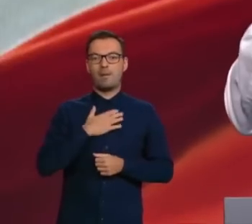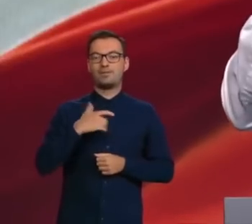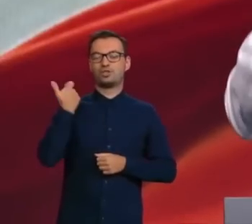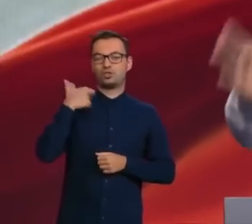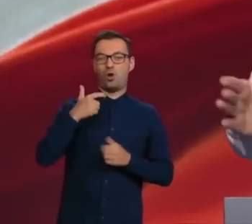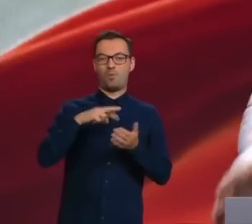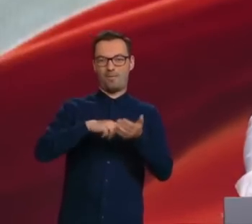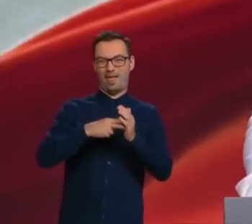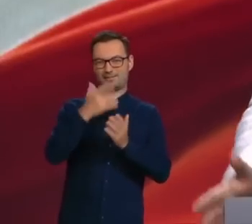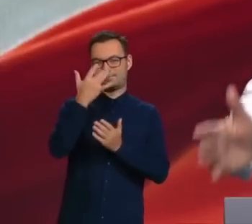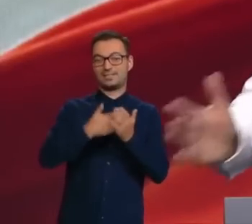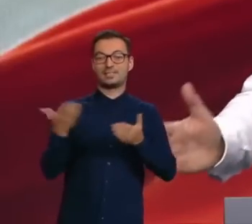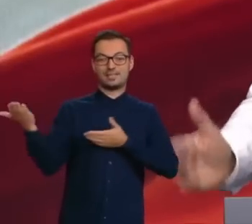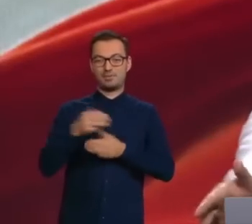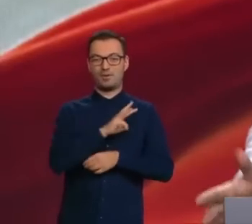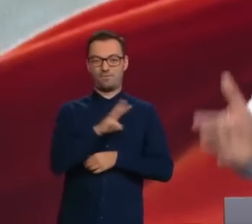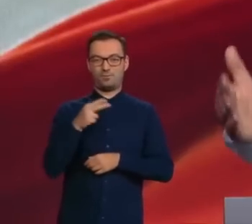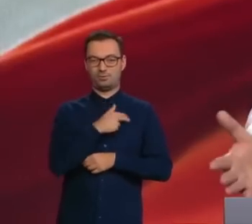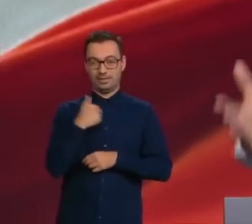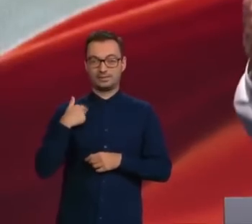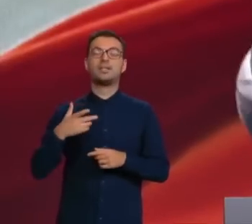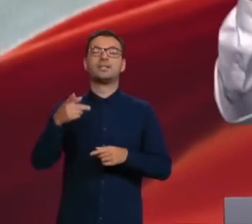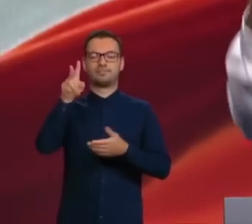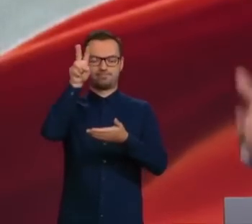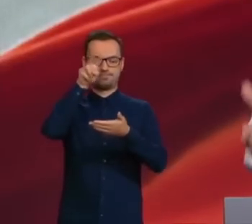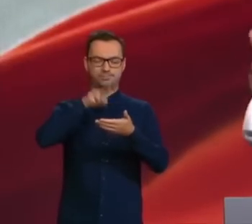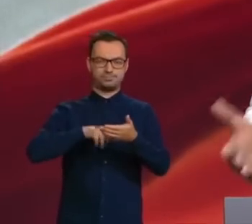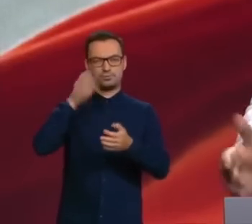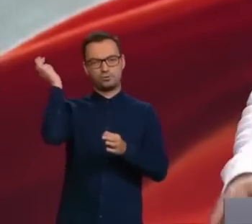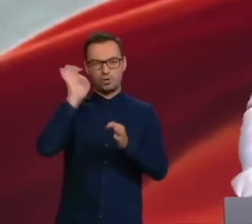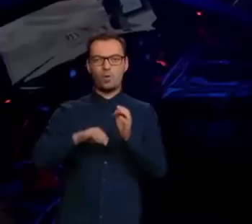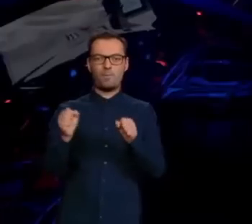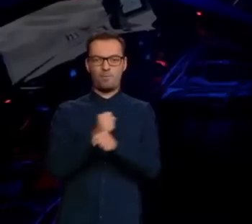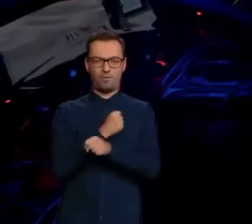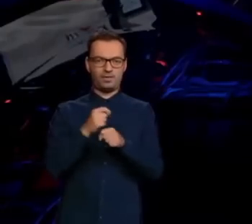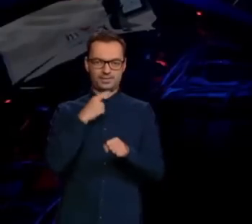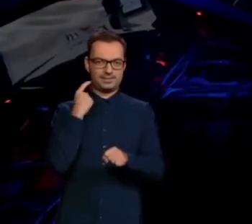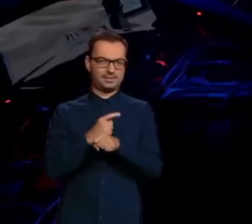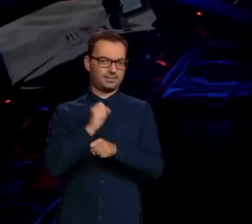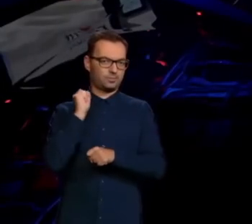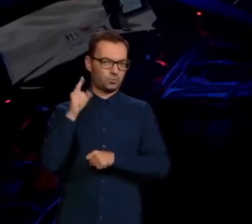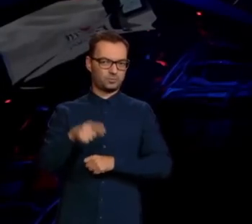Zapraszam na stronę internetową. Zobaczycie tam naprawdę bardzo poważne decyzje.